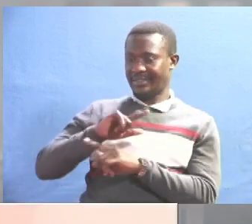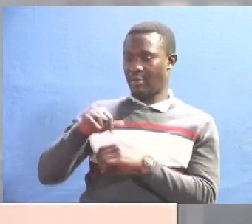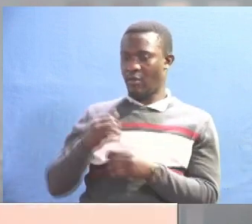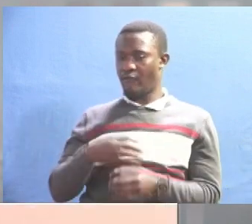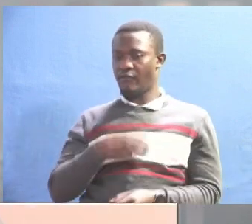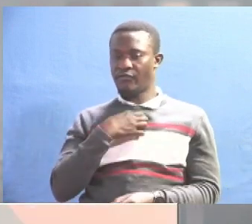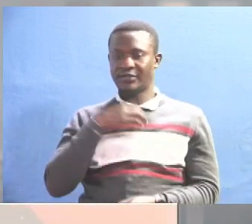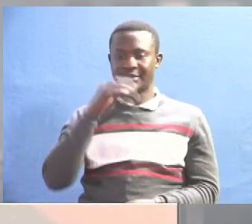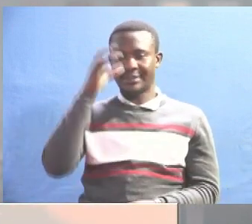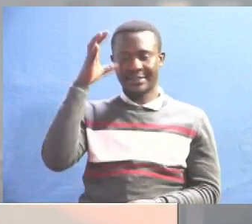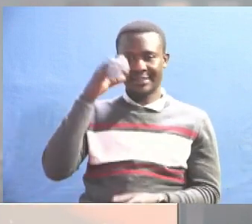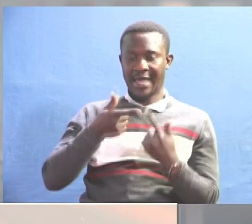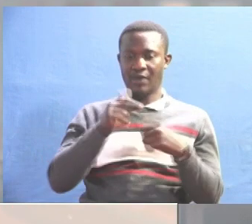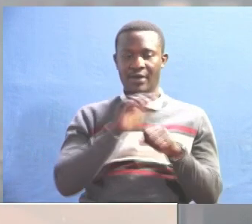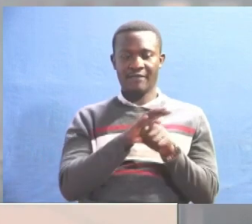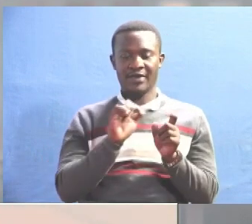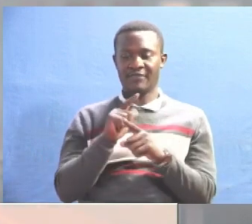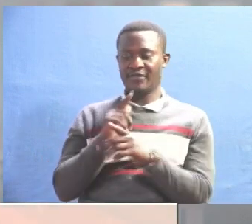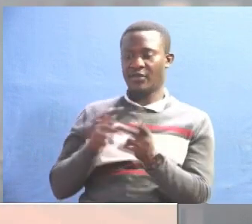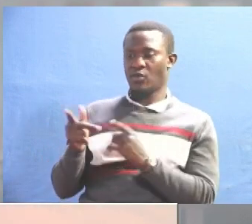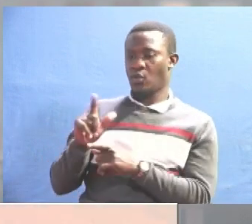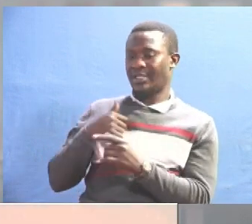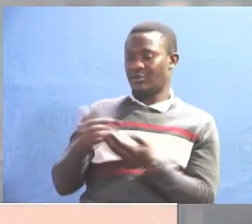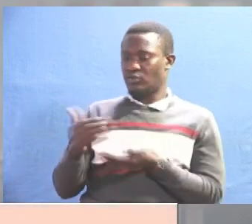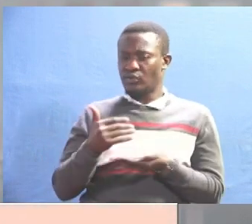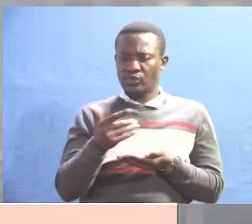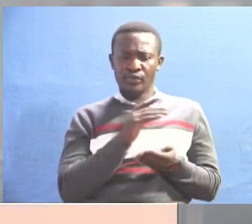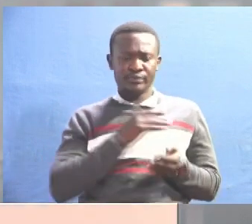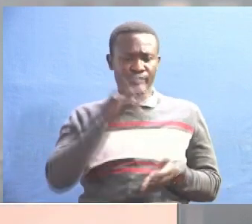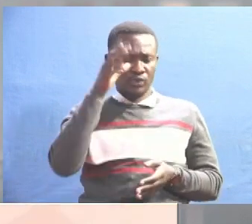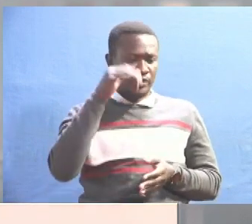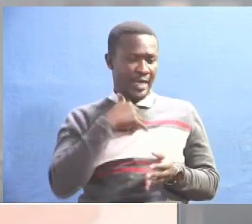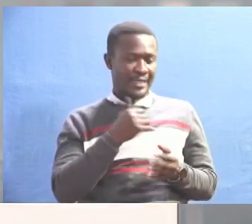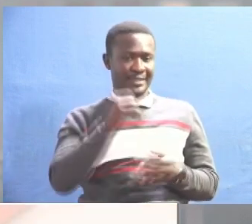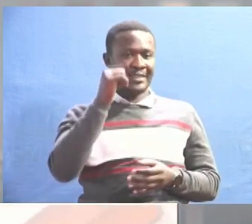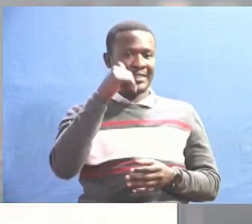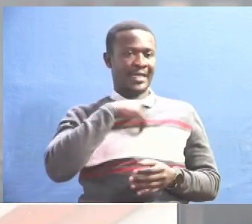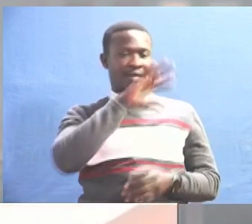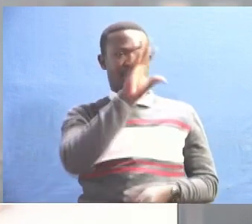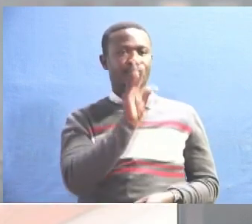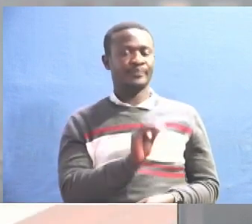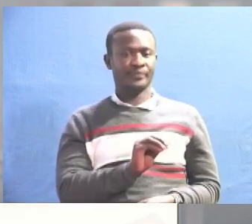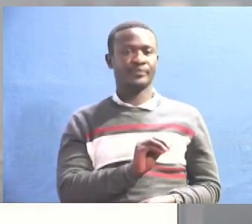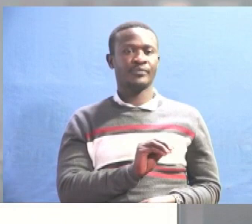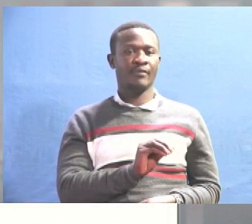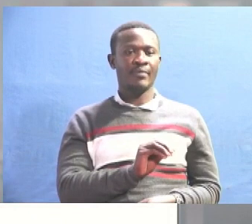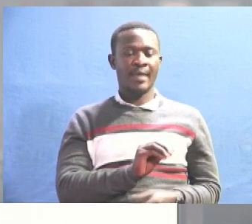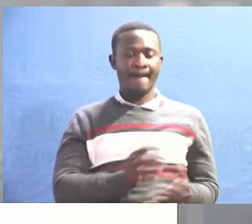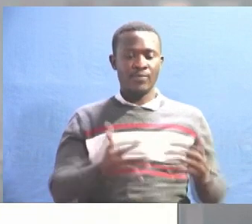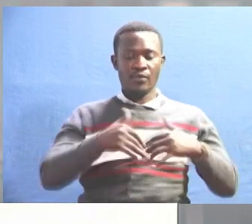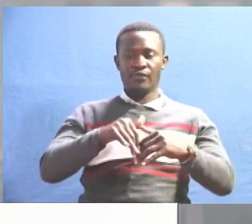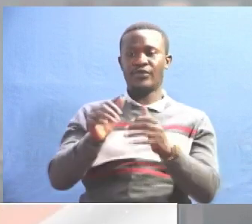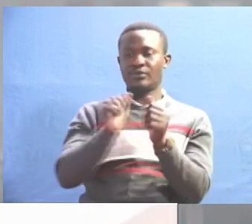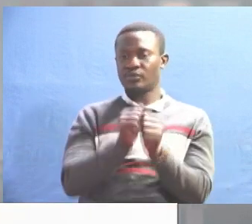yake ya China imeibua hisia mseto kuhusiana na mchango wa China katika siasa hizi za Afrika. Shirika la ushirikiano